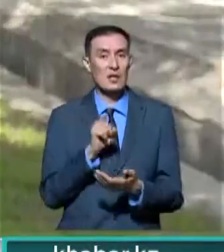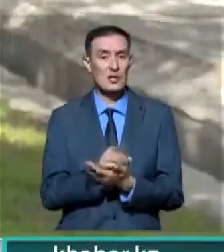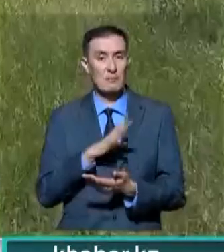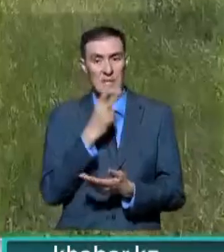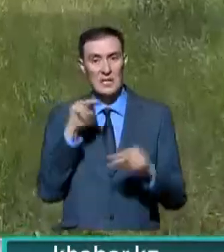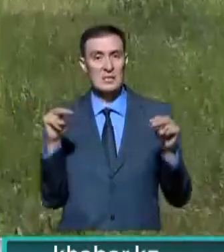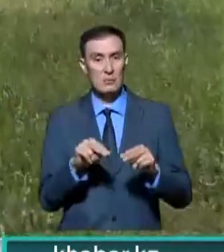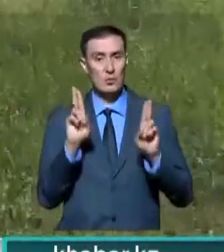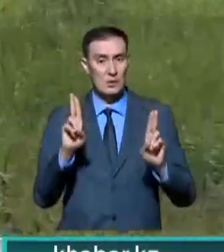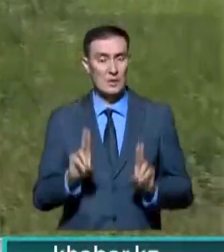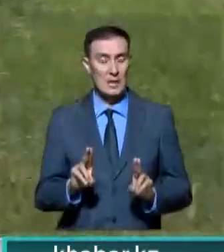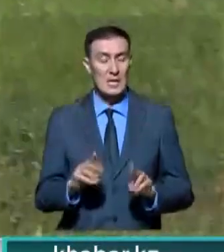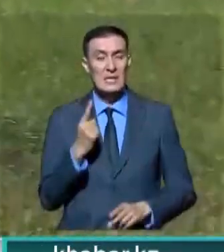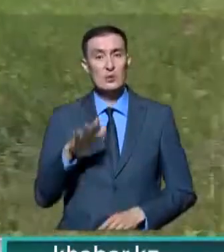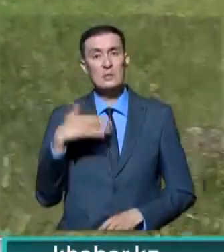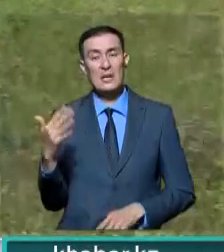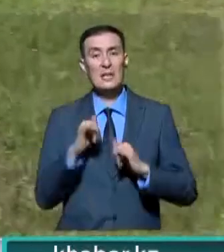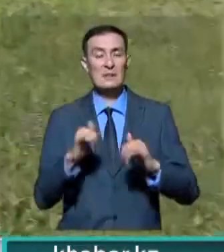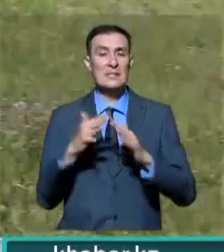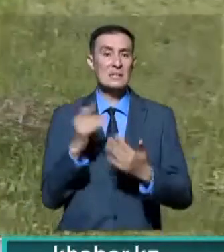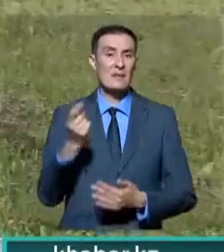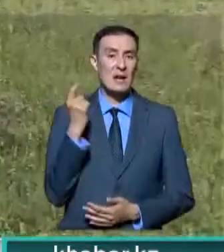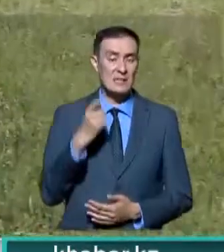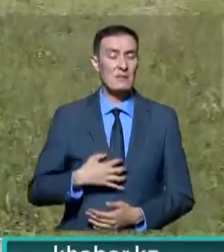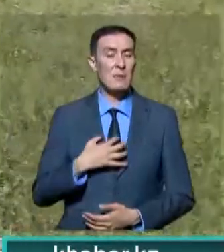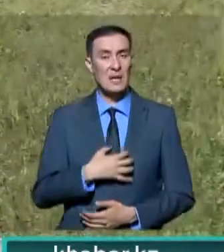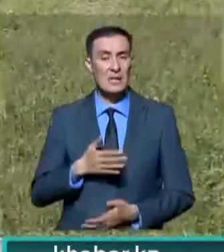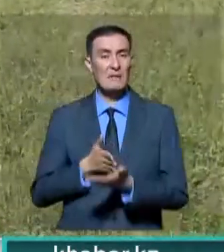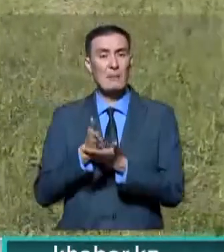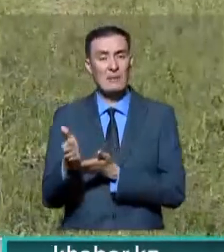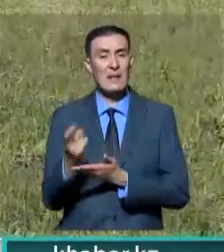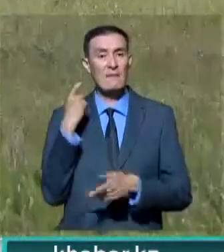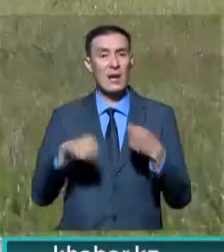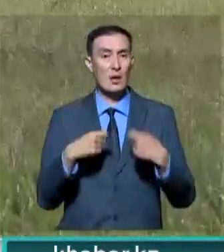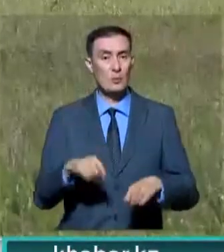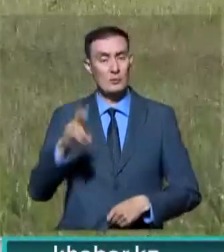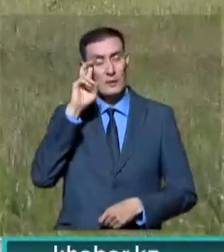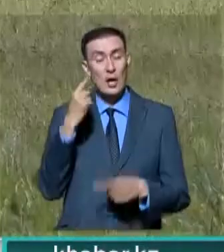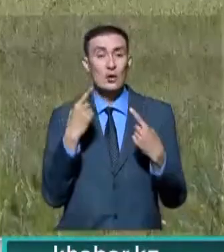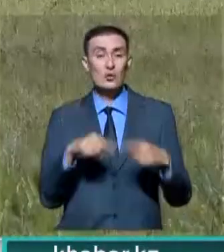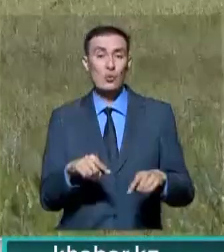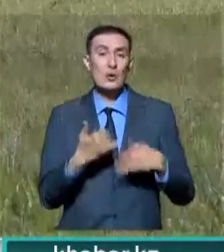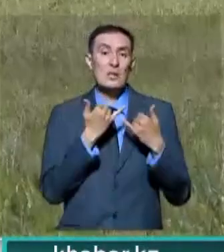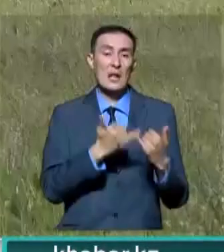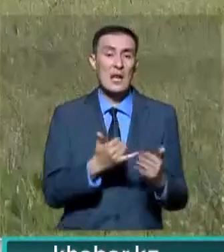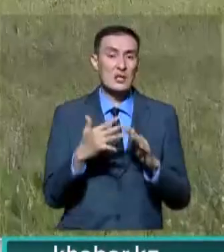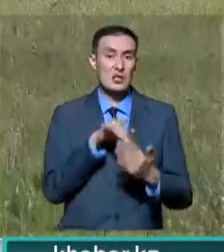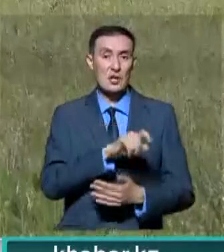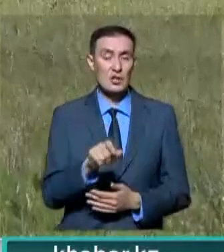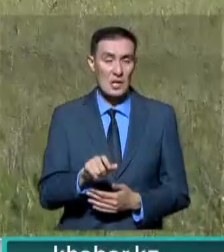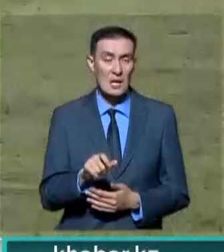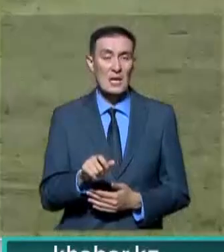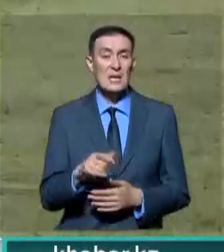соблюдены. С одной стороны, развитие сельского хозяйства – одно из приоритетных направлений в экономике страны. С другой, для сельчан домашнее хозяйство